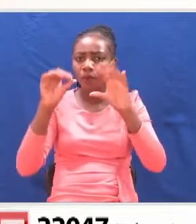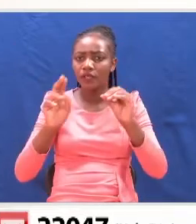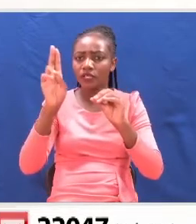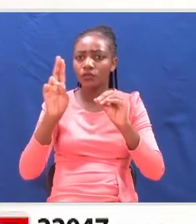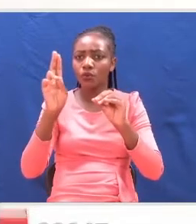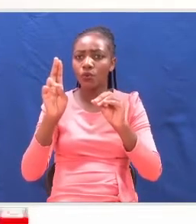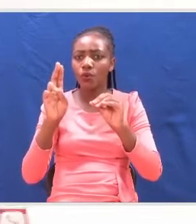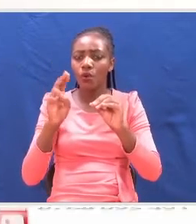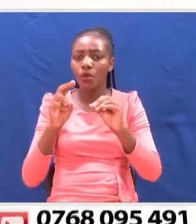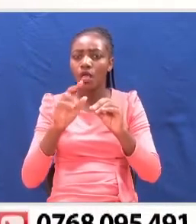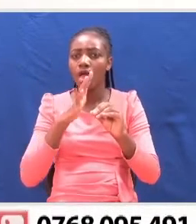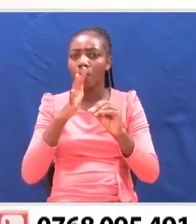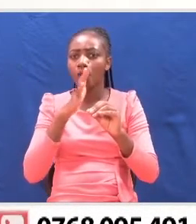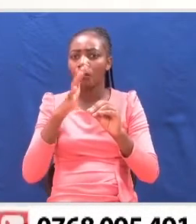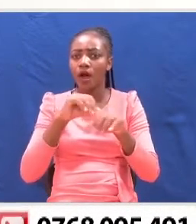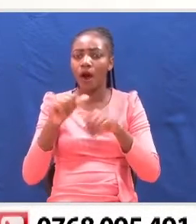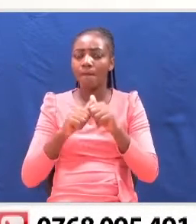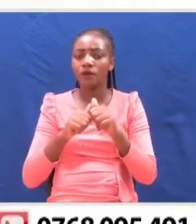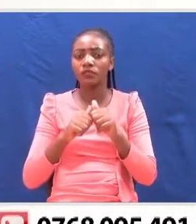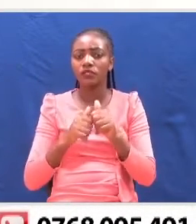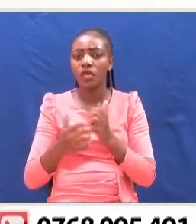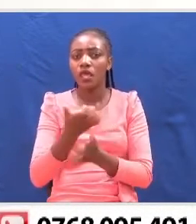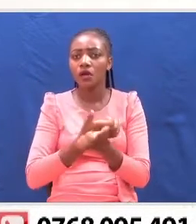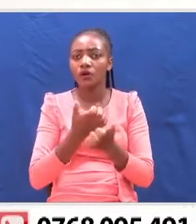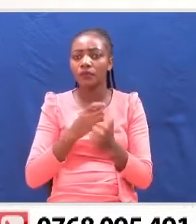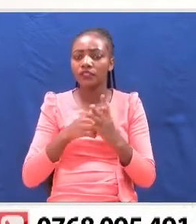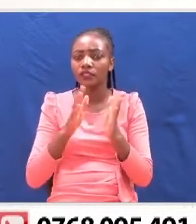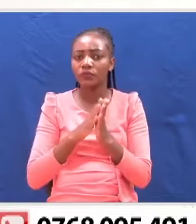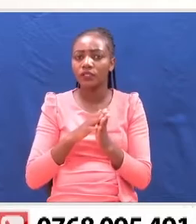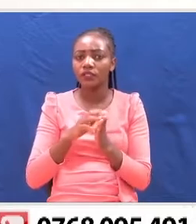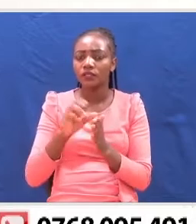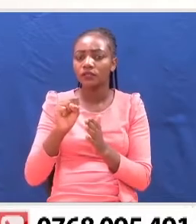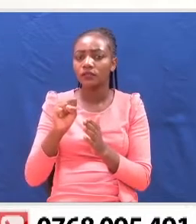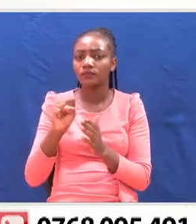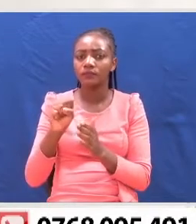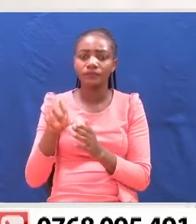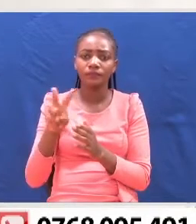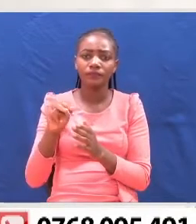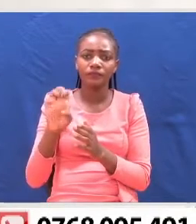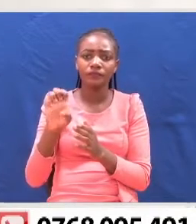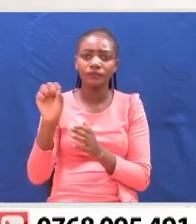amezungumzia kuanza small enterprise, micro enterprises, na